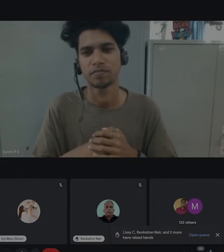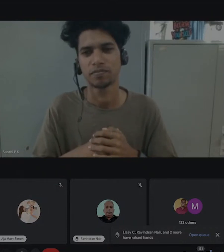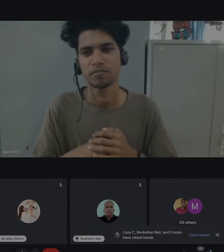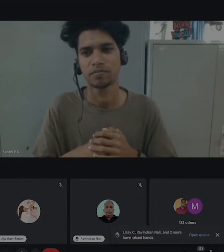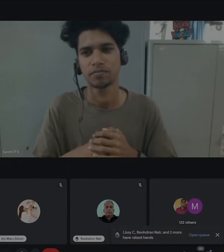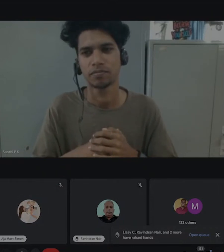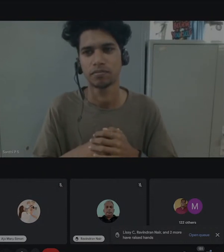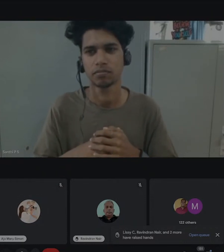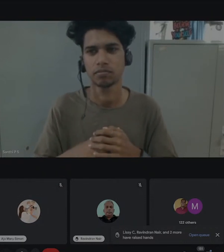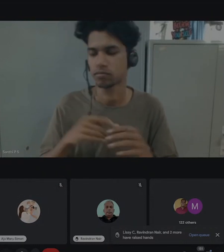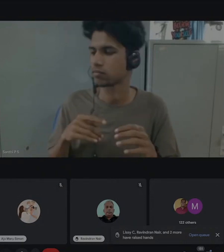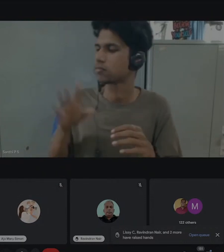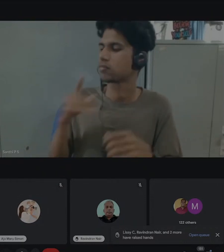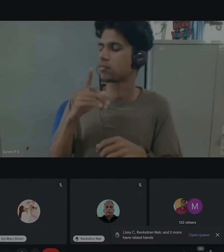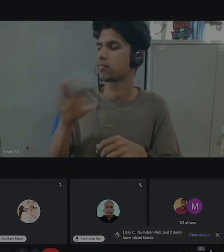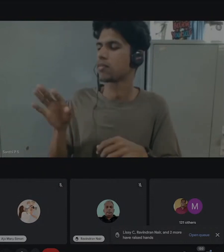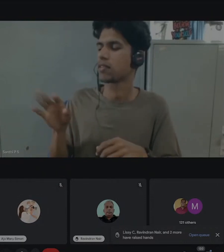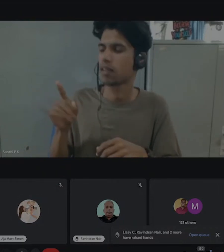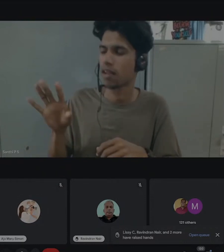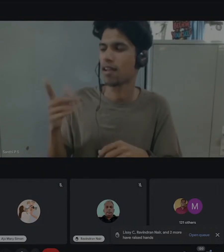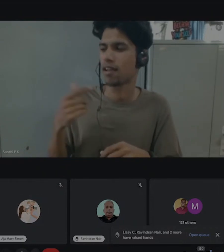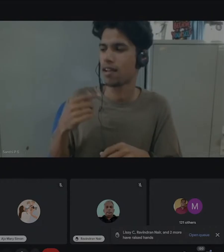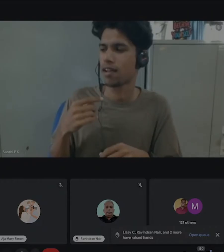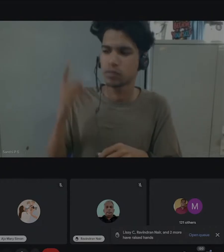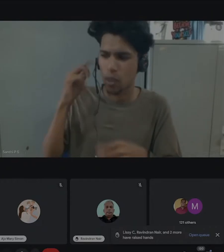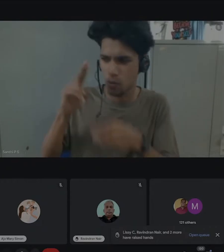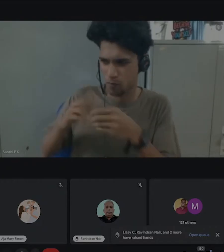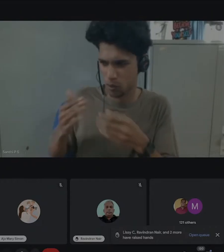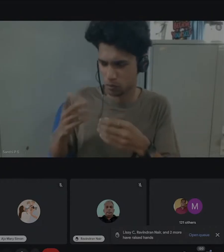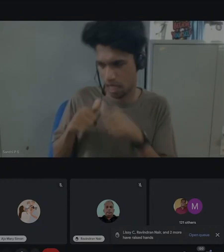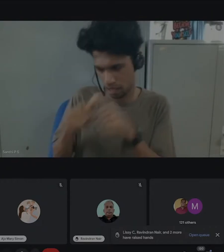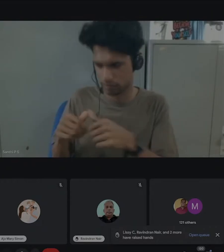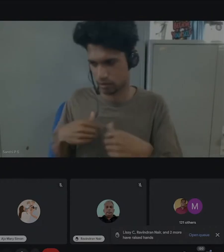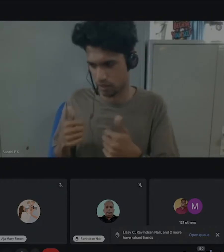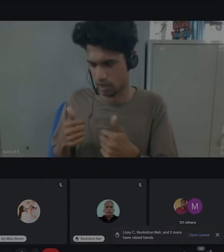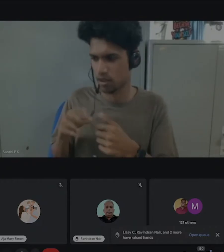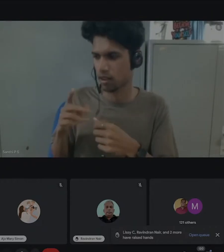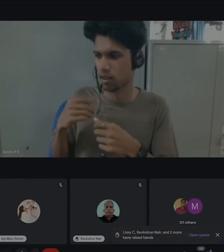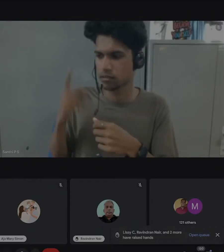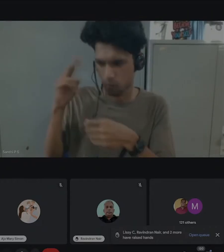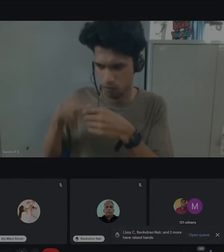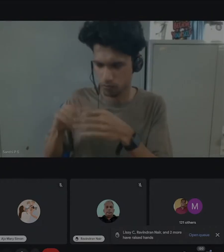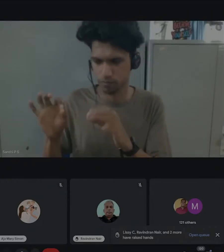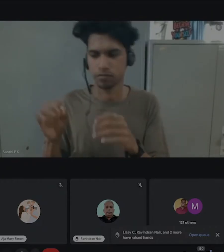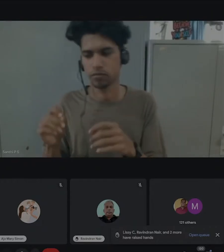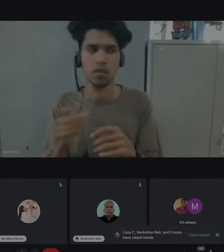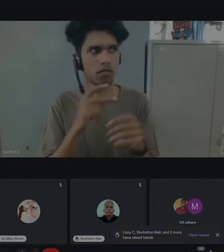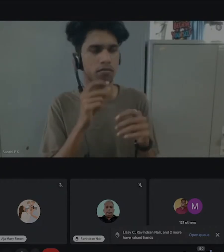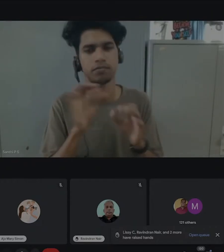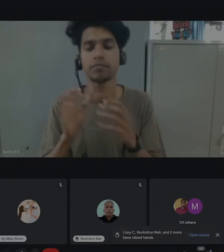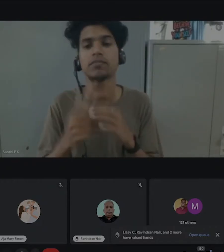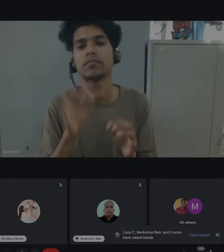മാഡം മൈക്ക് ഒന്ന് ഓഫ് ചെയ്ത് മ്യൂട്ട് ചെയ്ത് വെക്കാമോ? ഞാൻ ഉത്തരം നൽകുന്നതാണേ. ഇപ്പൊ 3 വയസ്സ് പ്രായമായ സ്ഥിതിക്ക്